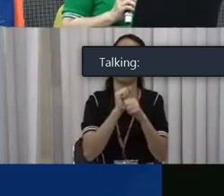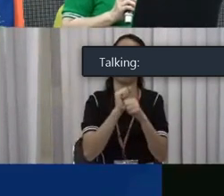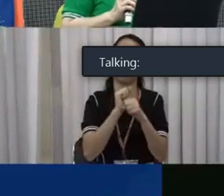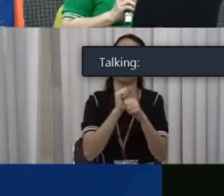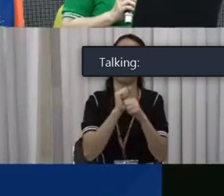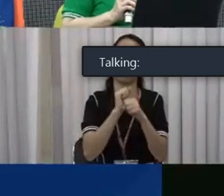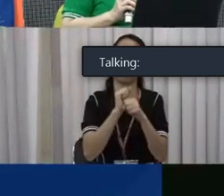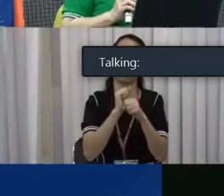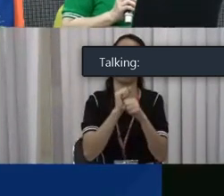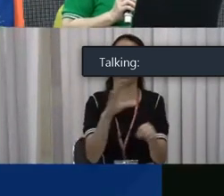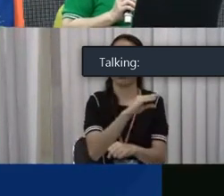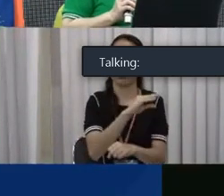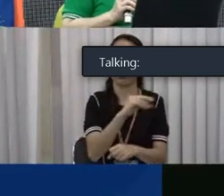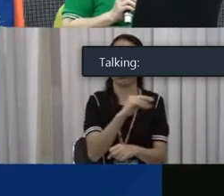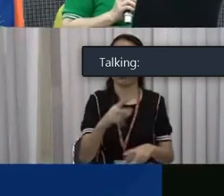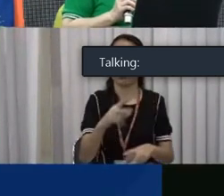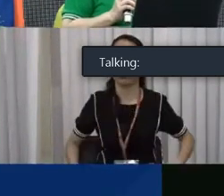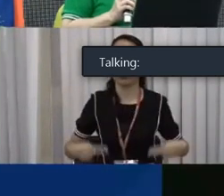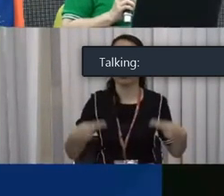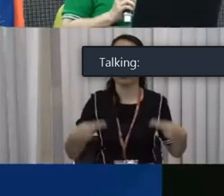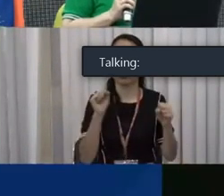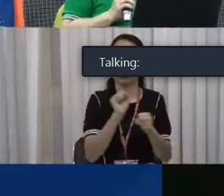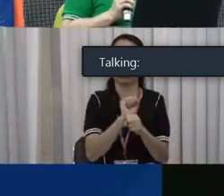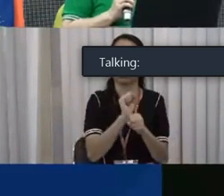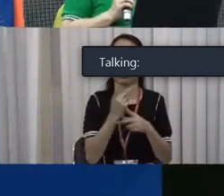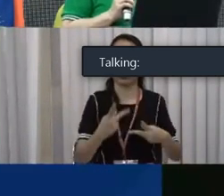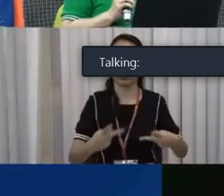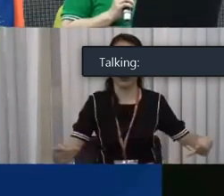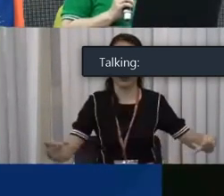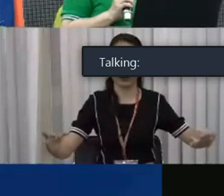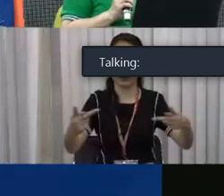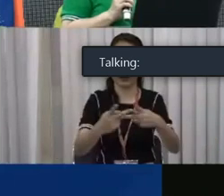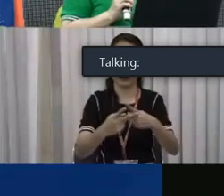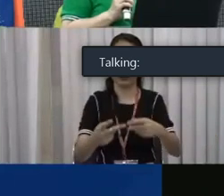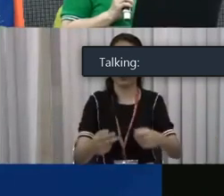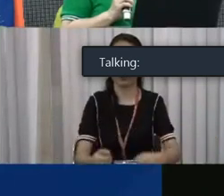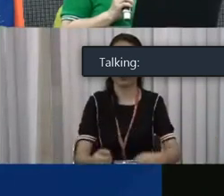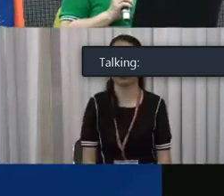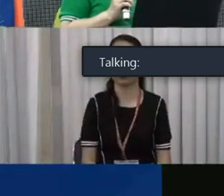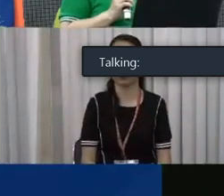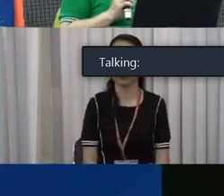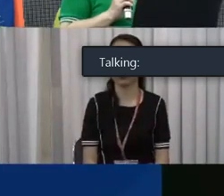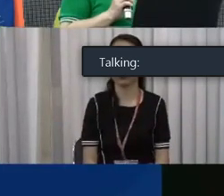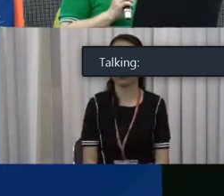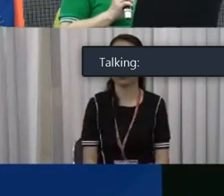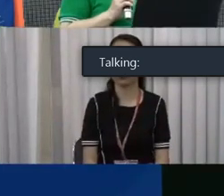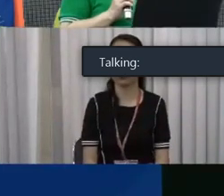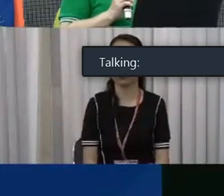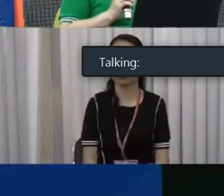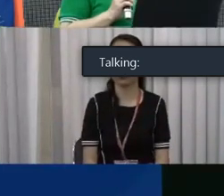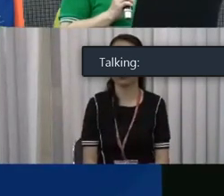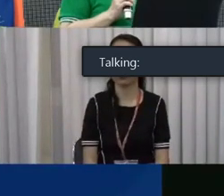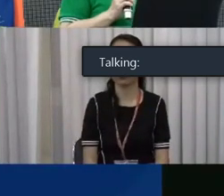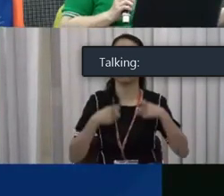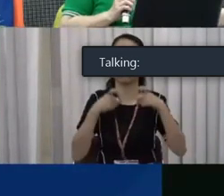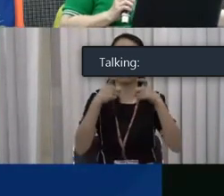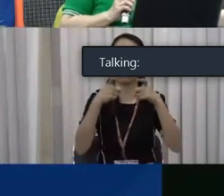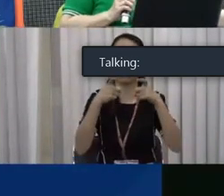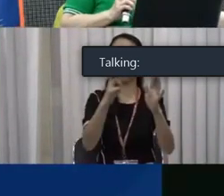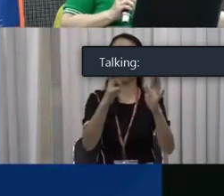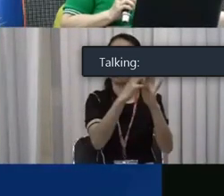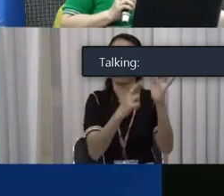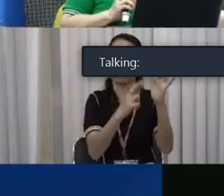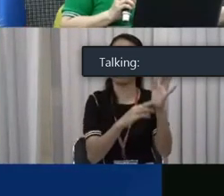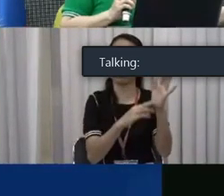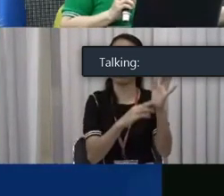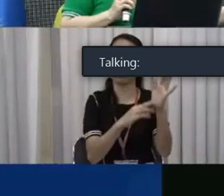safe and healthy working places. Implement the company rules and regulations. So, sabot naman mo daan. O,